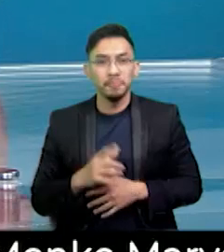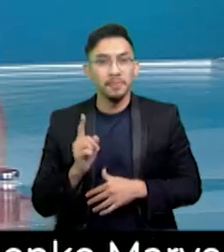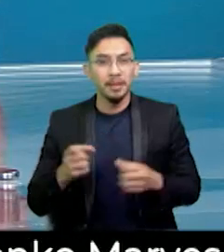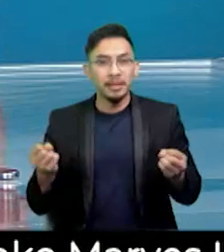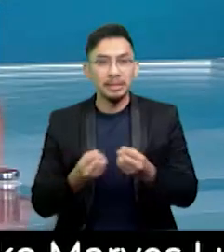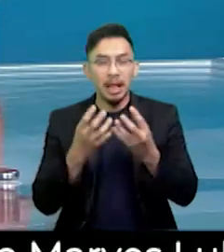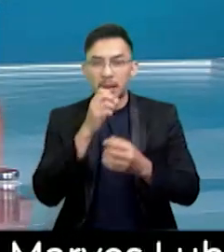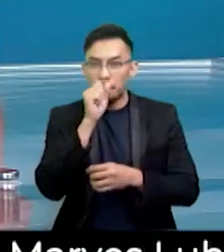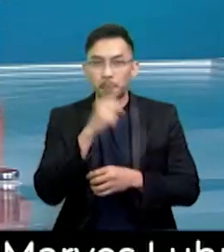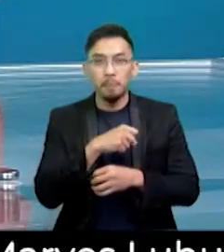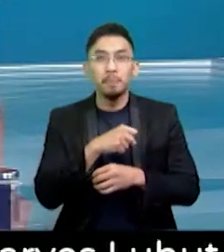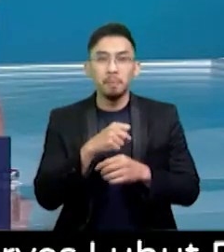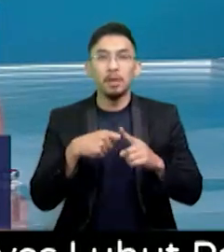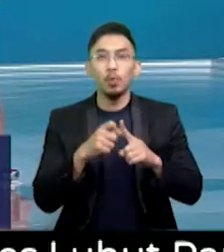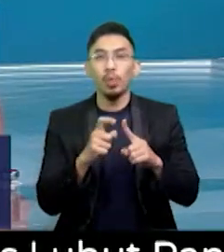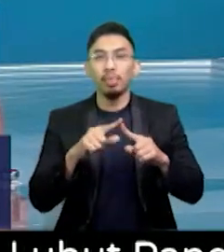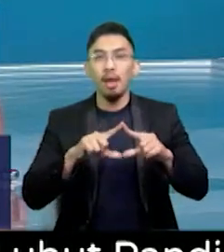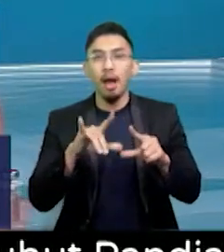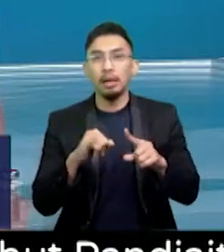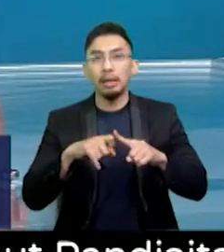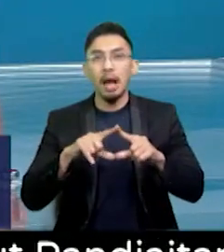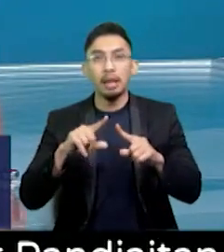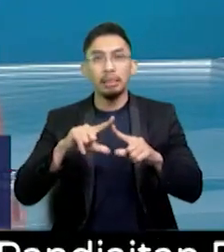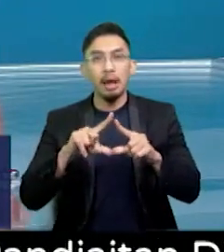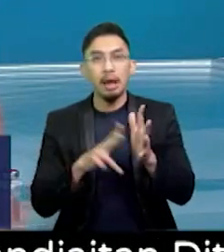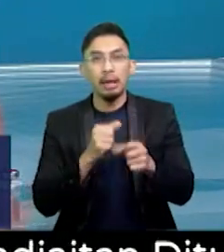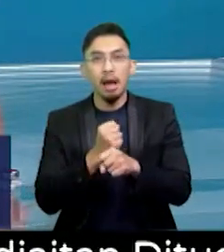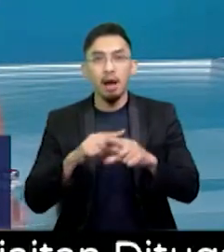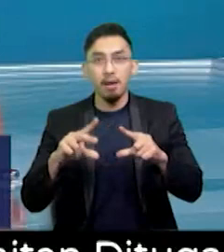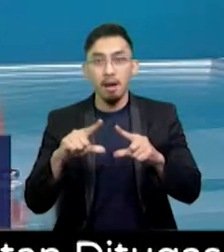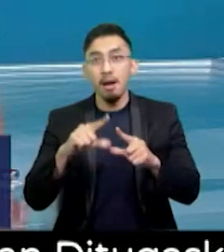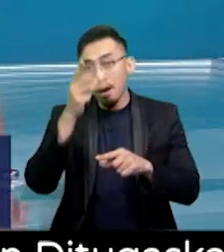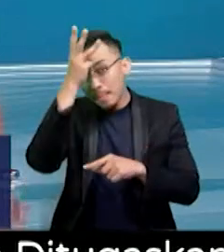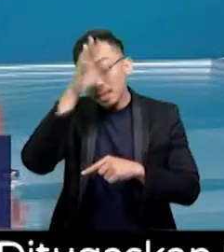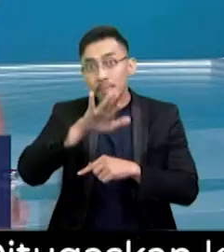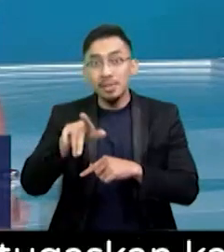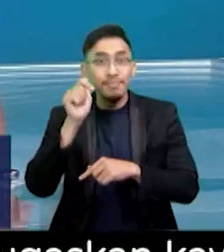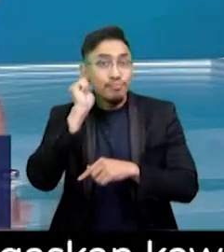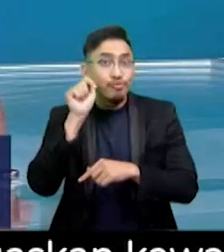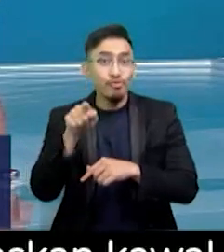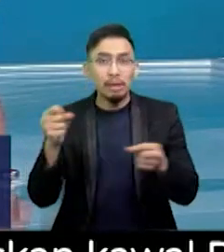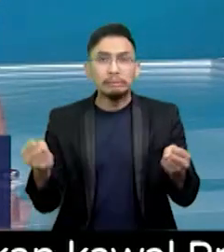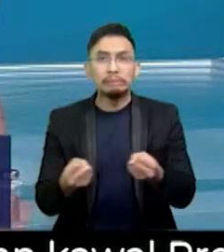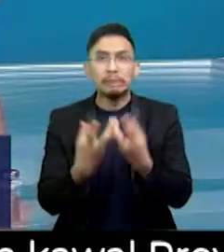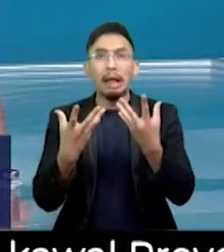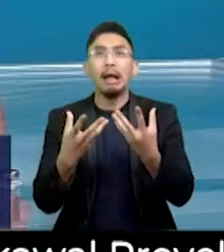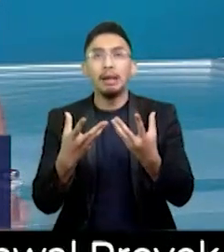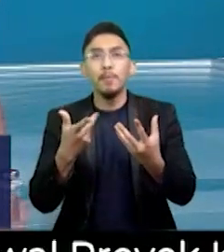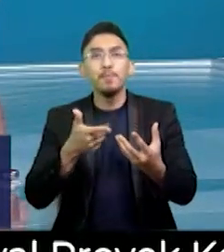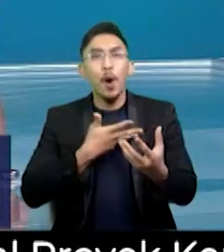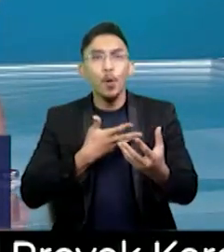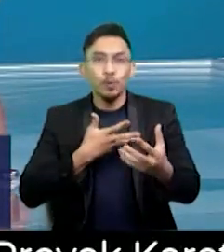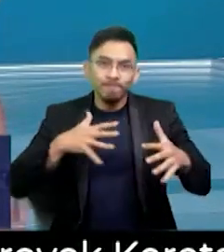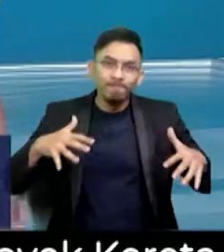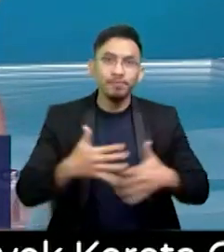Pemirsa, peristiwa tragis terjadi di Kutai Kartanegara, Kalimantan Timur. Seorang ibu tertabrak kendaraan ketika berusaha menyelamatkan anaknya